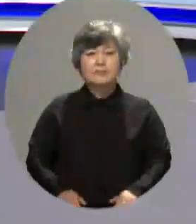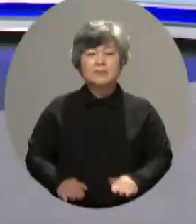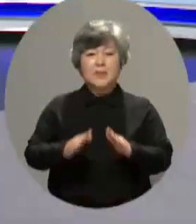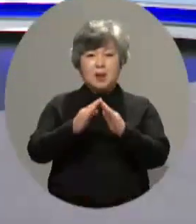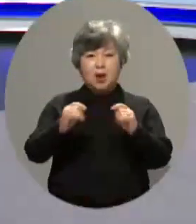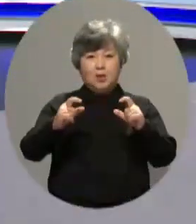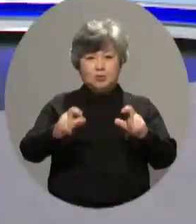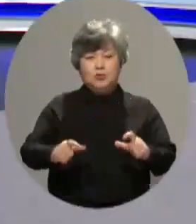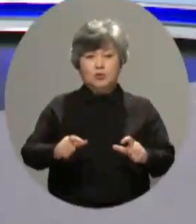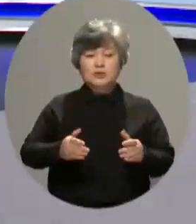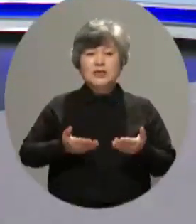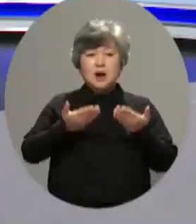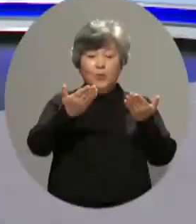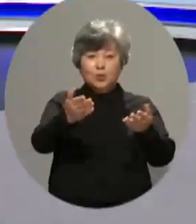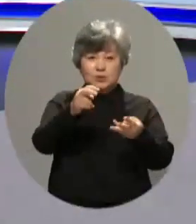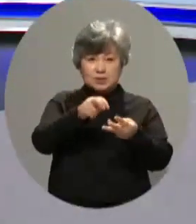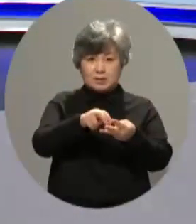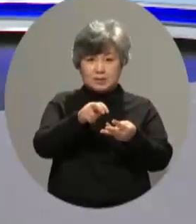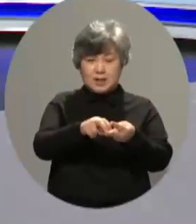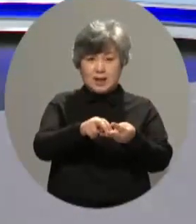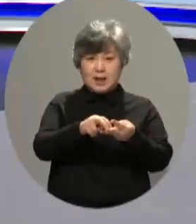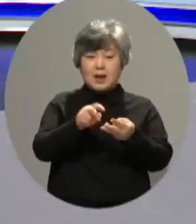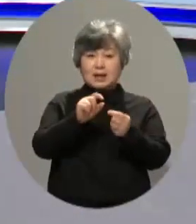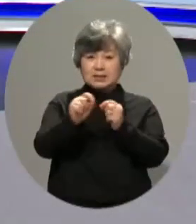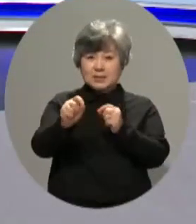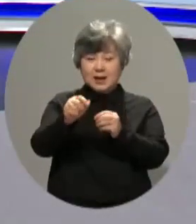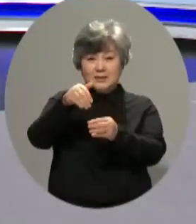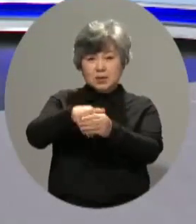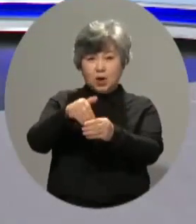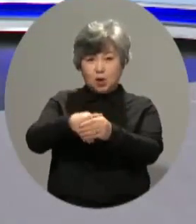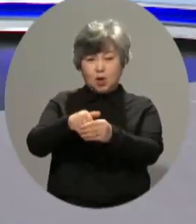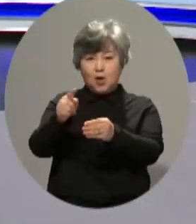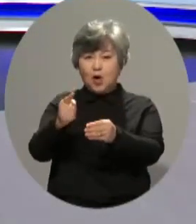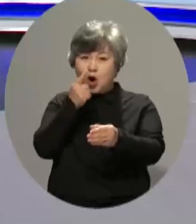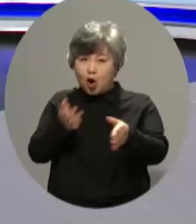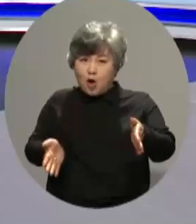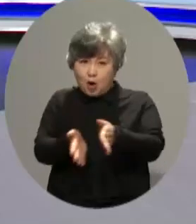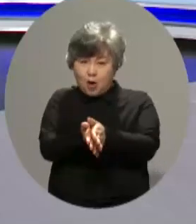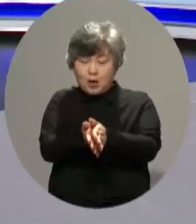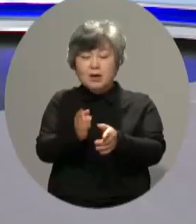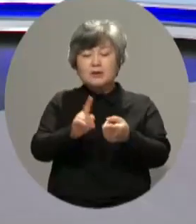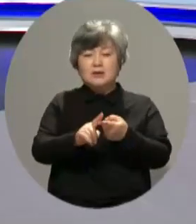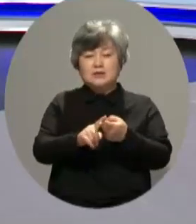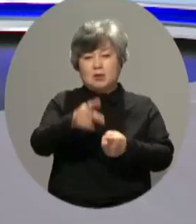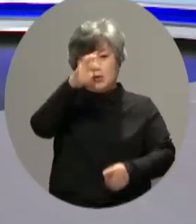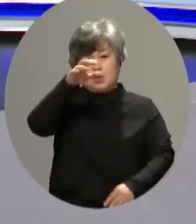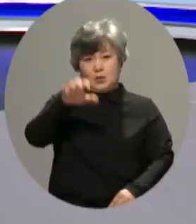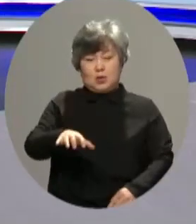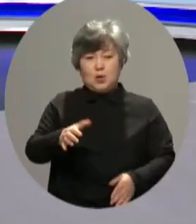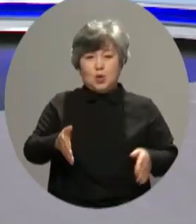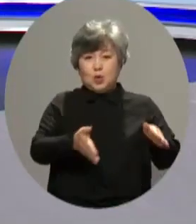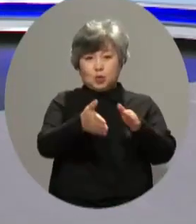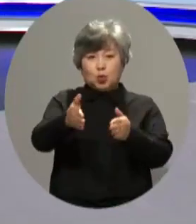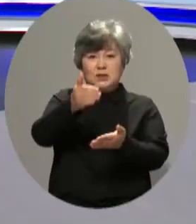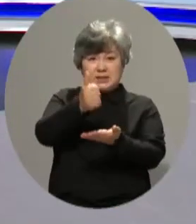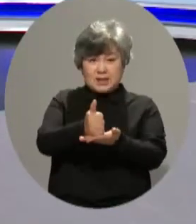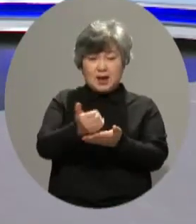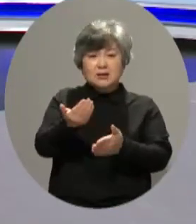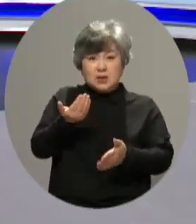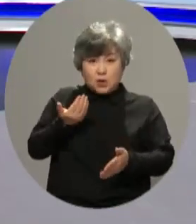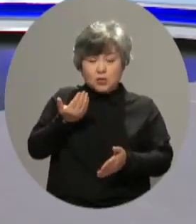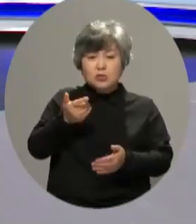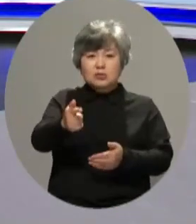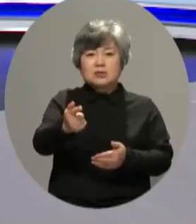전라북도 자원봉사센터의 지방선거 개입 의혹을 수사 중인 경찰이 오늘 송하진 전 전북도지사의